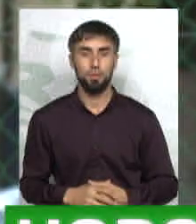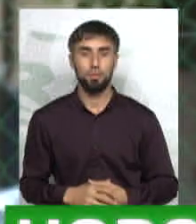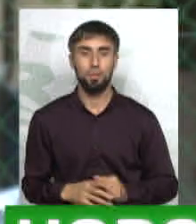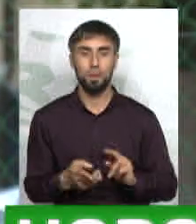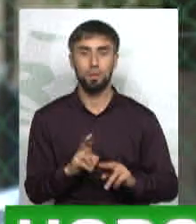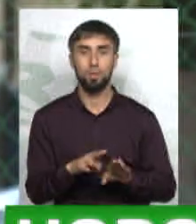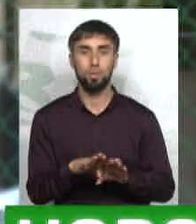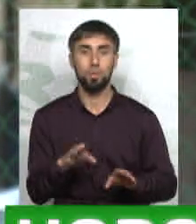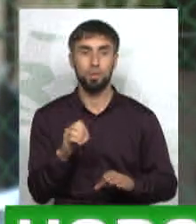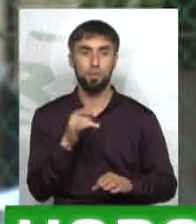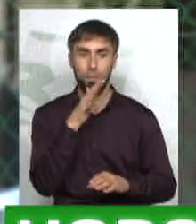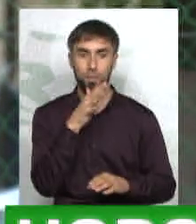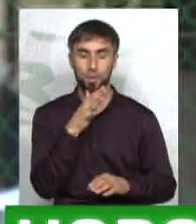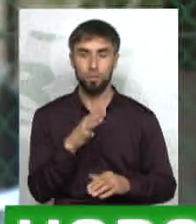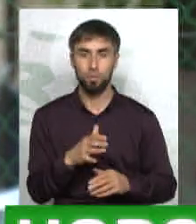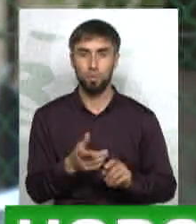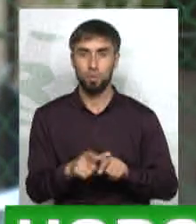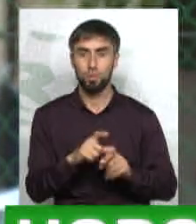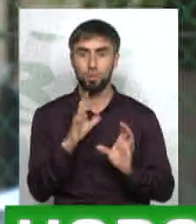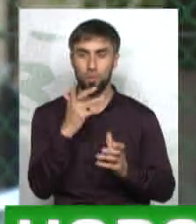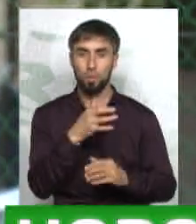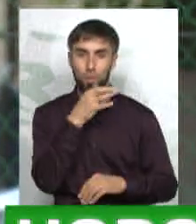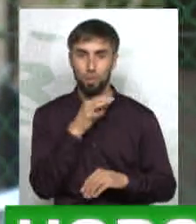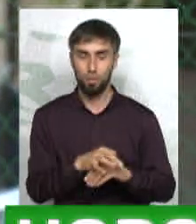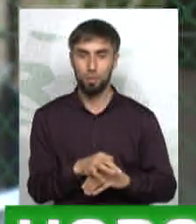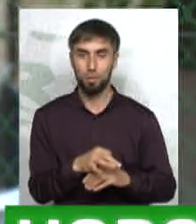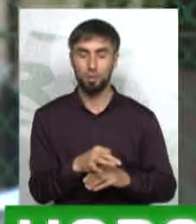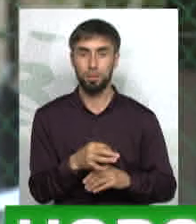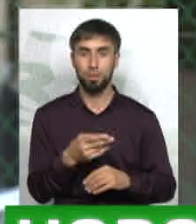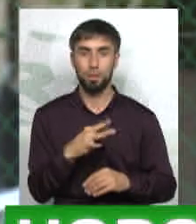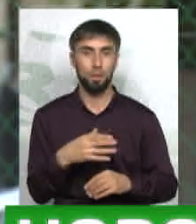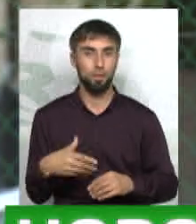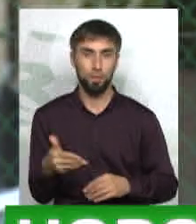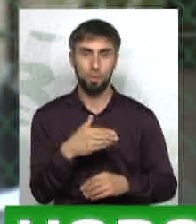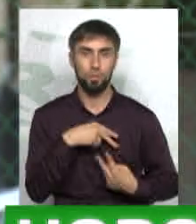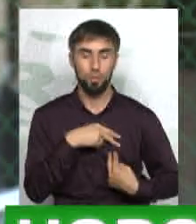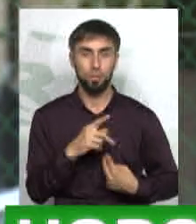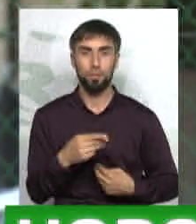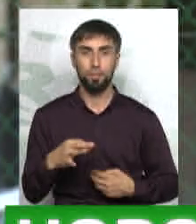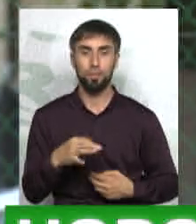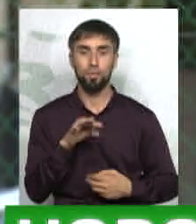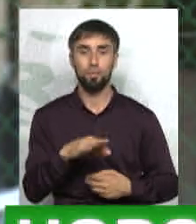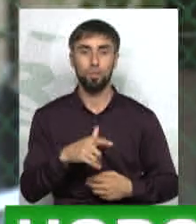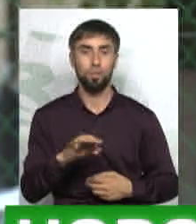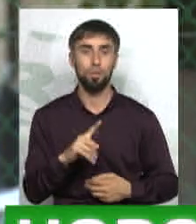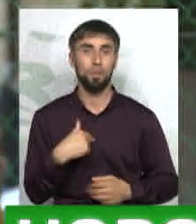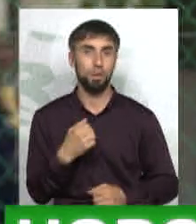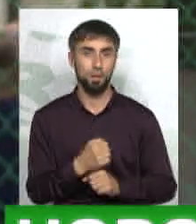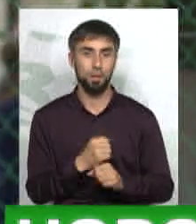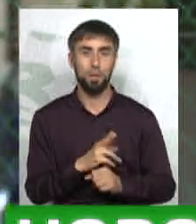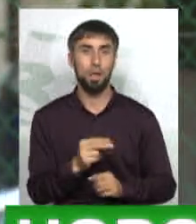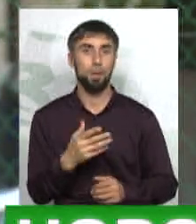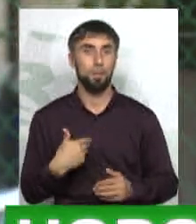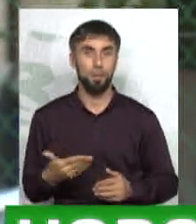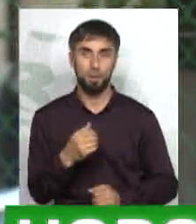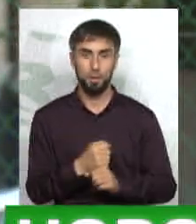Это в то же время накладывает очень серьезную ответственность на наш с вами труд. Потому что от того, что мы сделаем, как мы